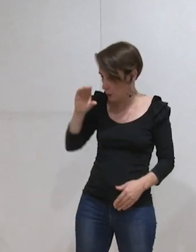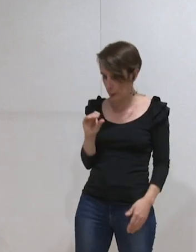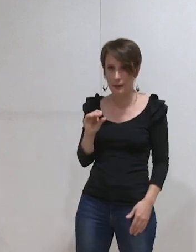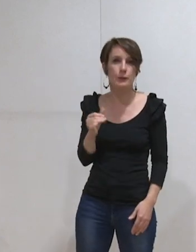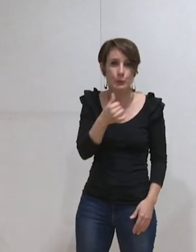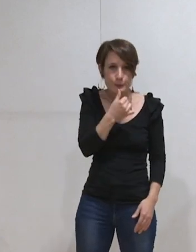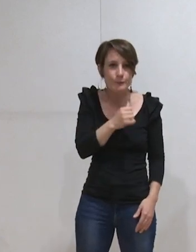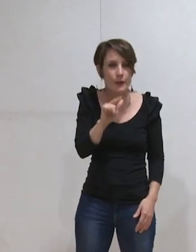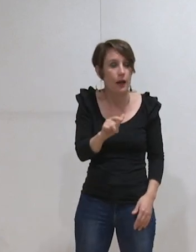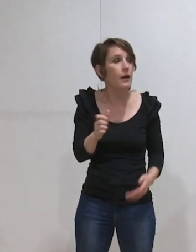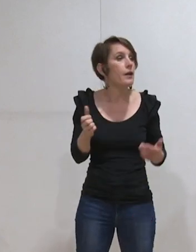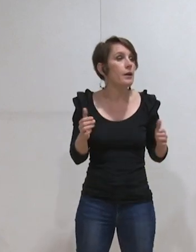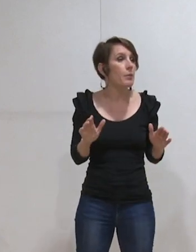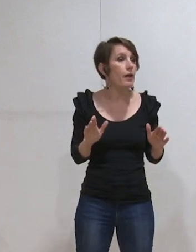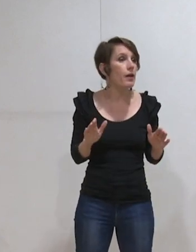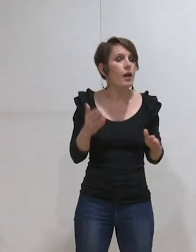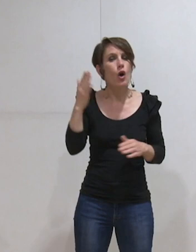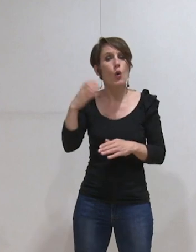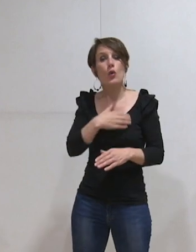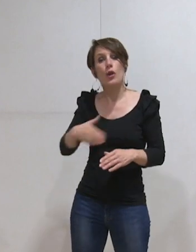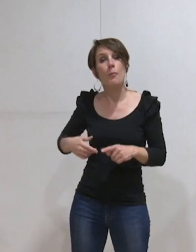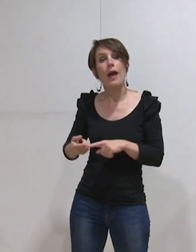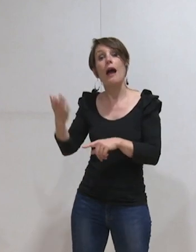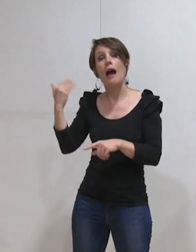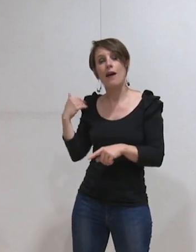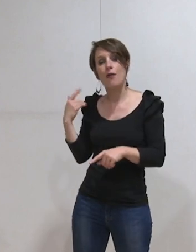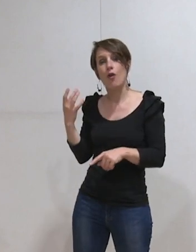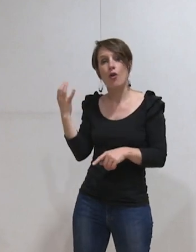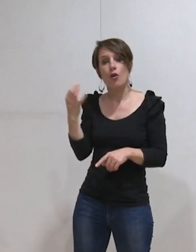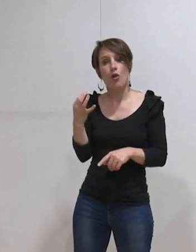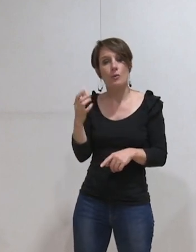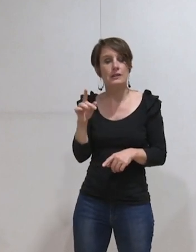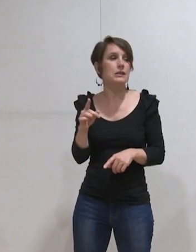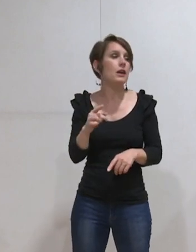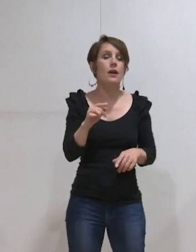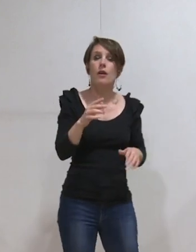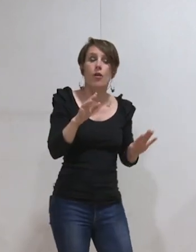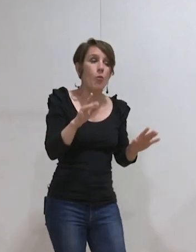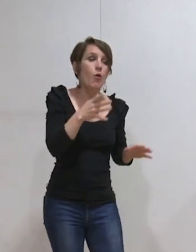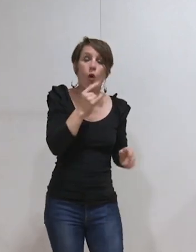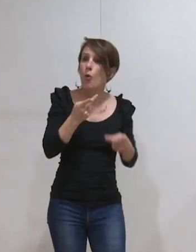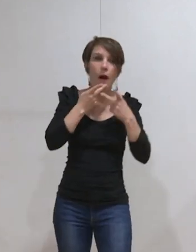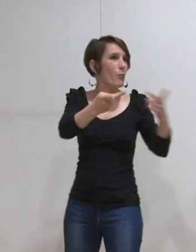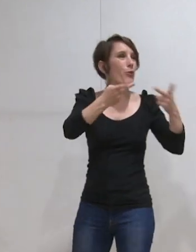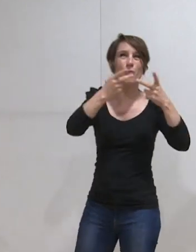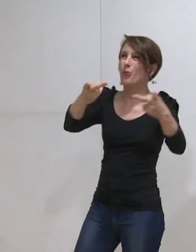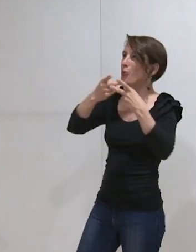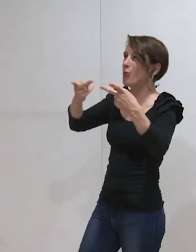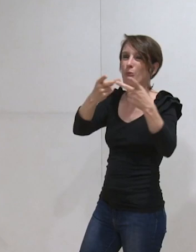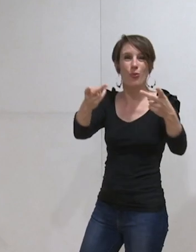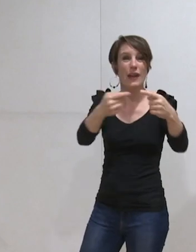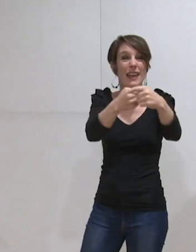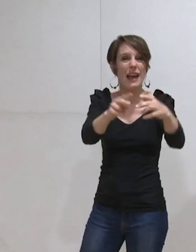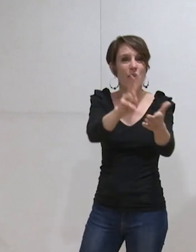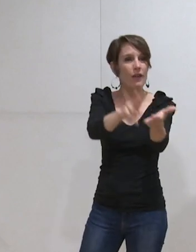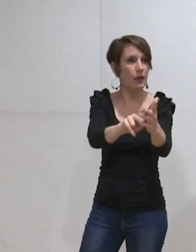d'affirmer comme le disait un maire précédent pour être dans le vrai madame bouala il y a un certain nombre de de projets que nous essayons